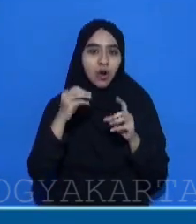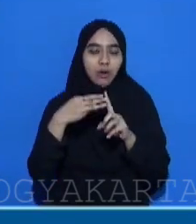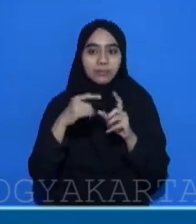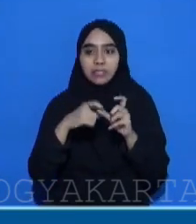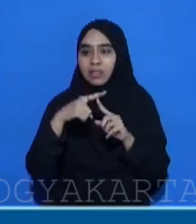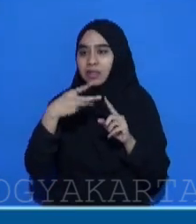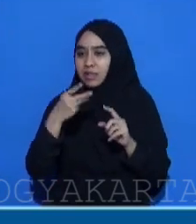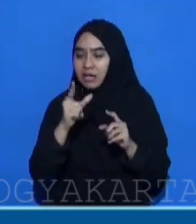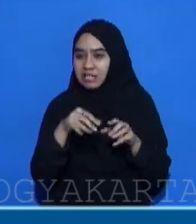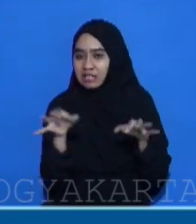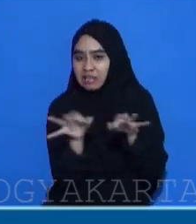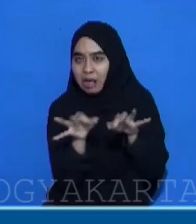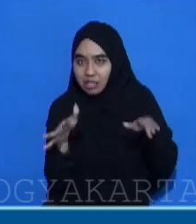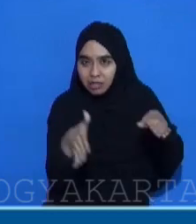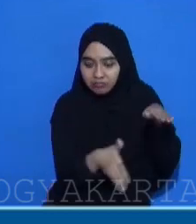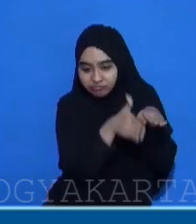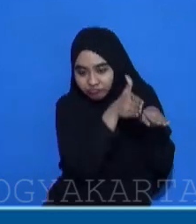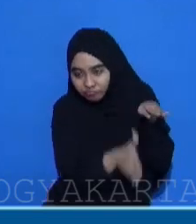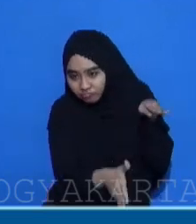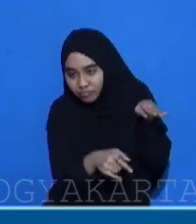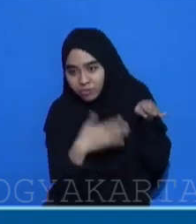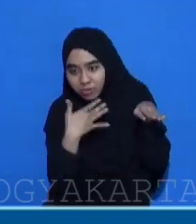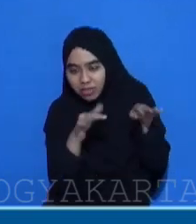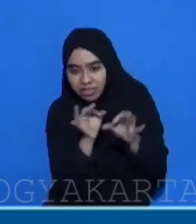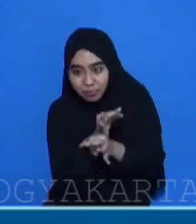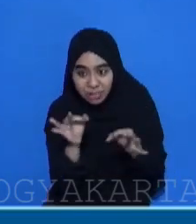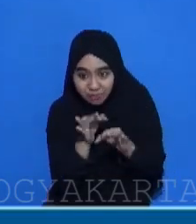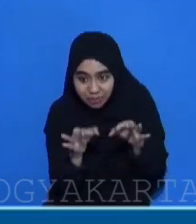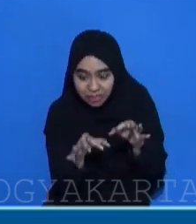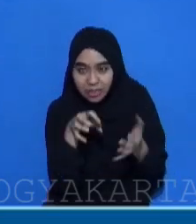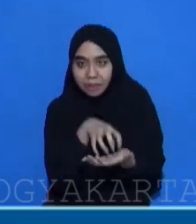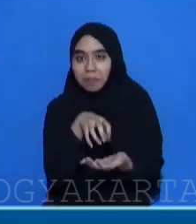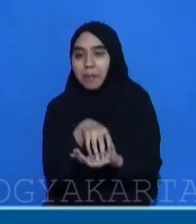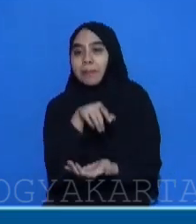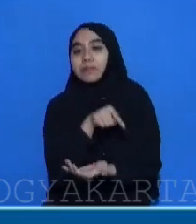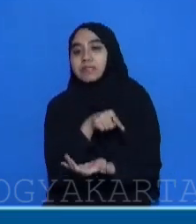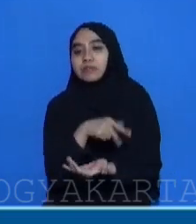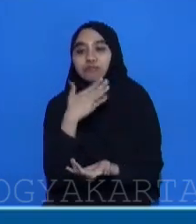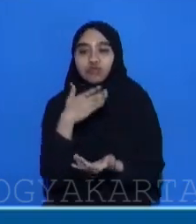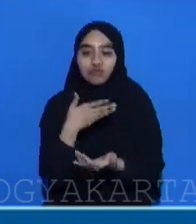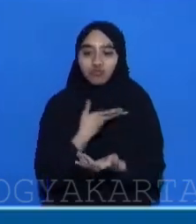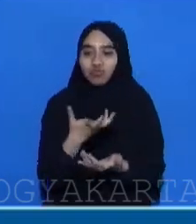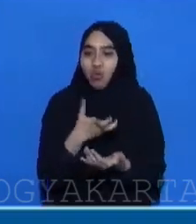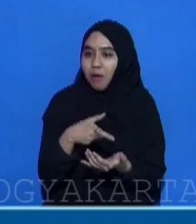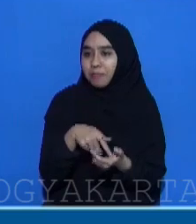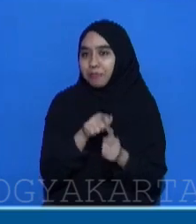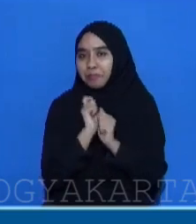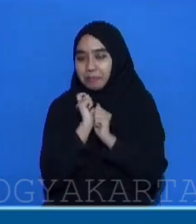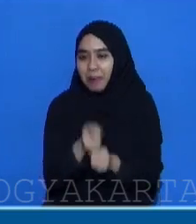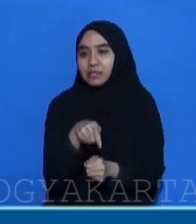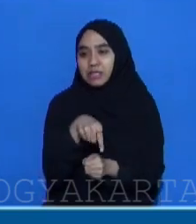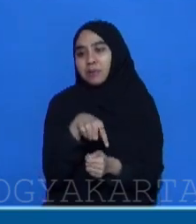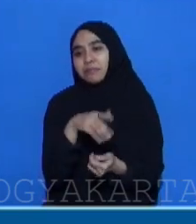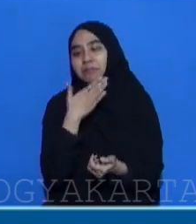te Sin tasih sepen pcong ananging papan men sampun Kal Min papan Kang mancing in Pran